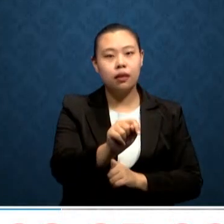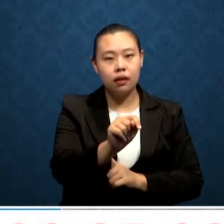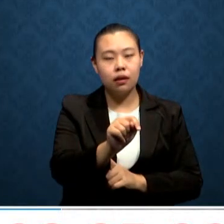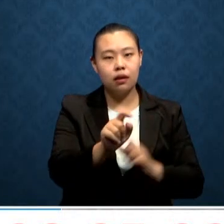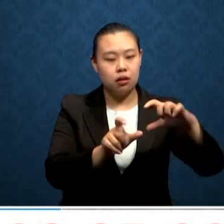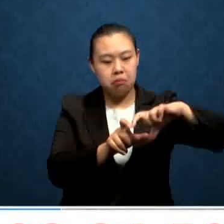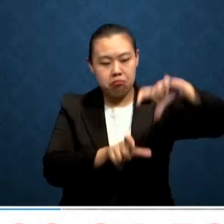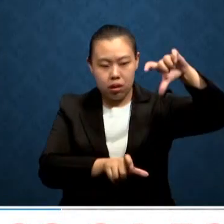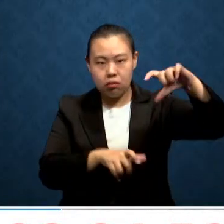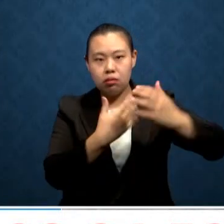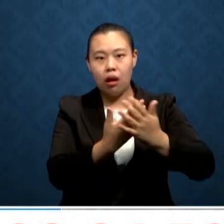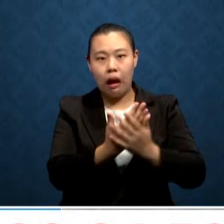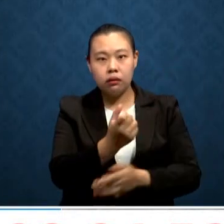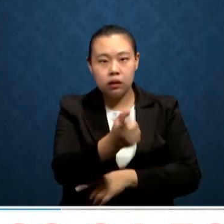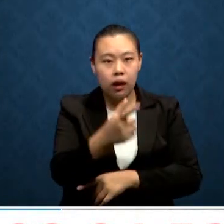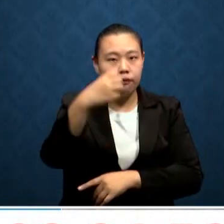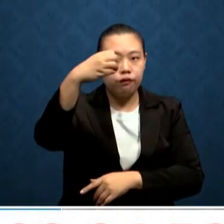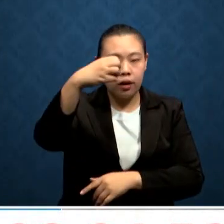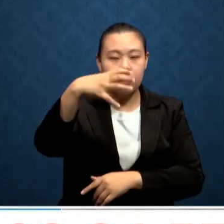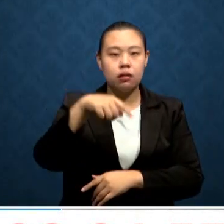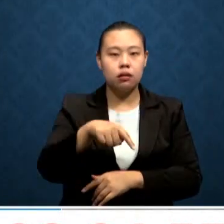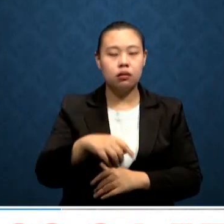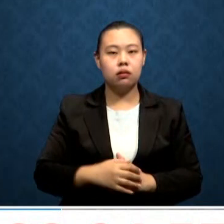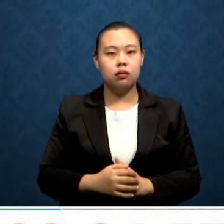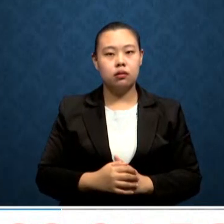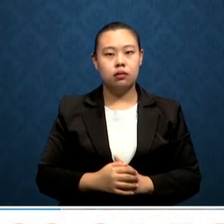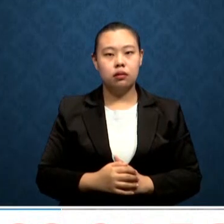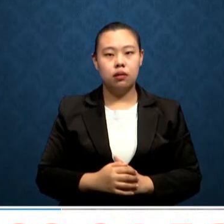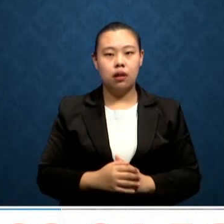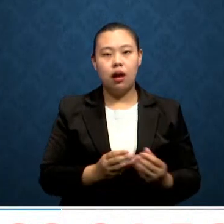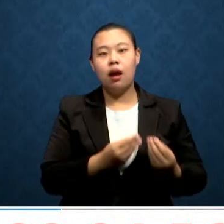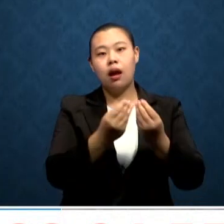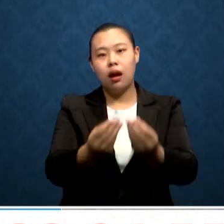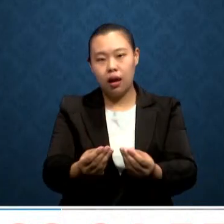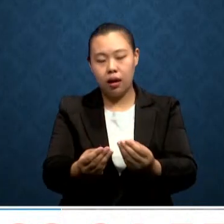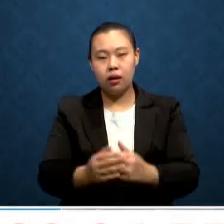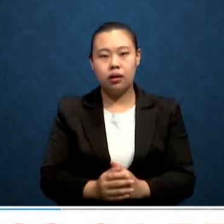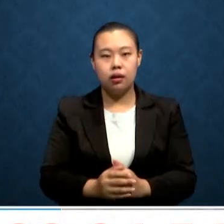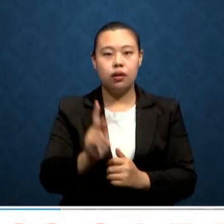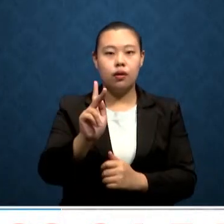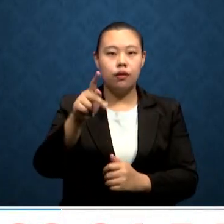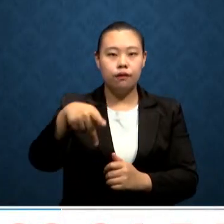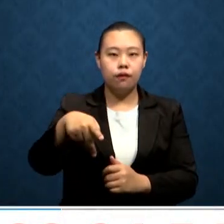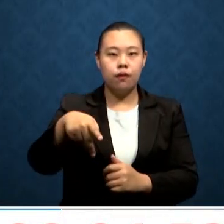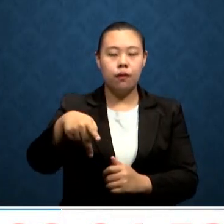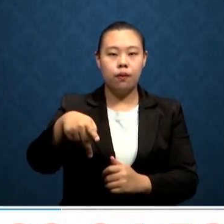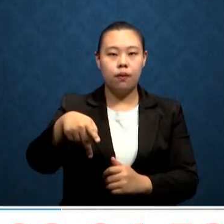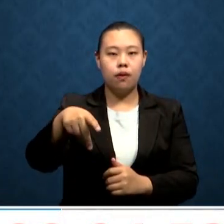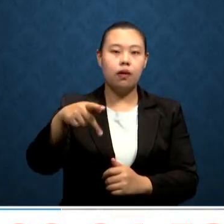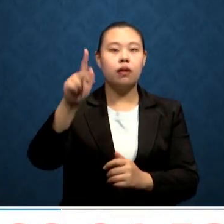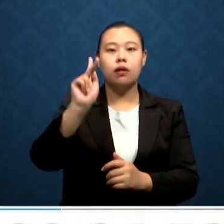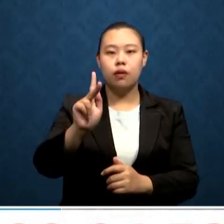มอบหมายให้การไฟฟ้าฝ่ายผลิตหรือคพค.เป็นต้นล้วนแต่มาจ